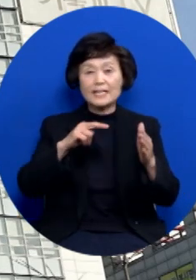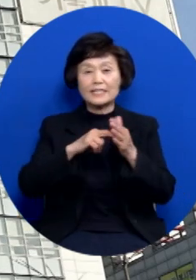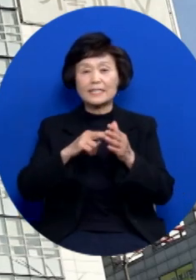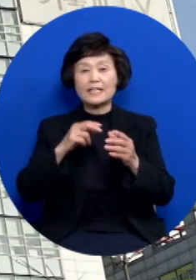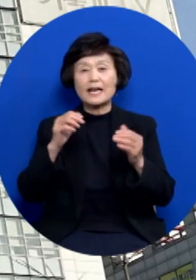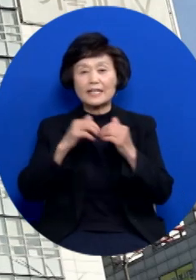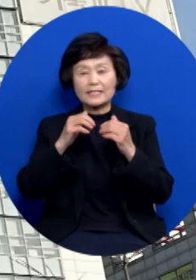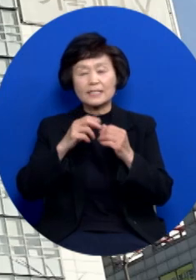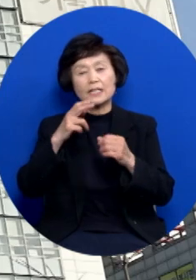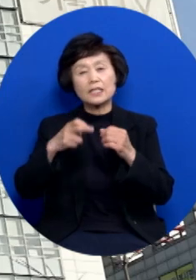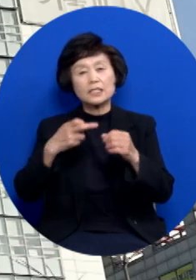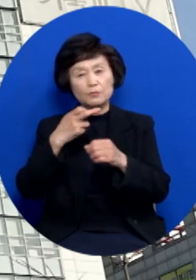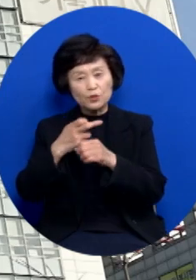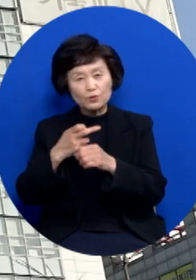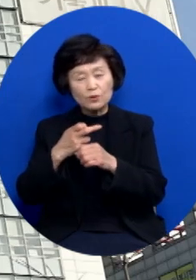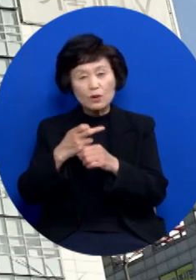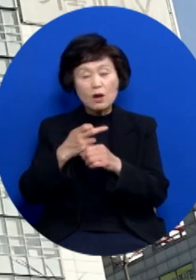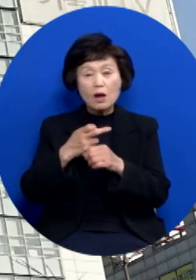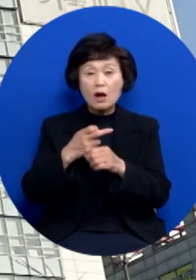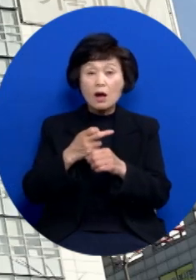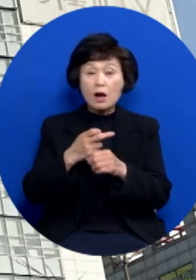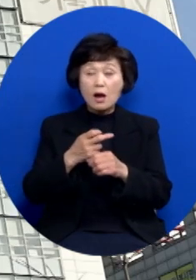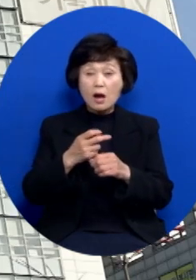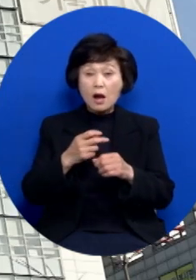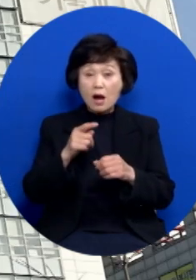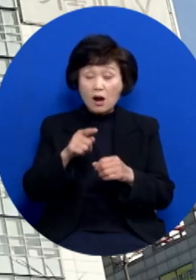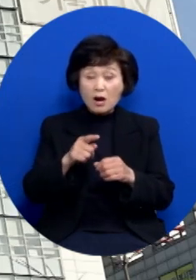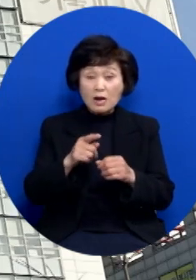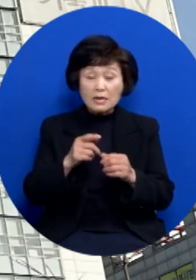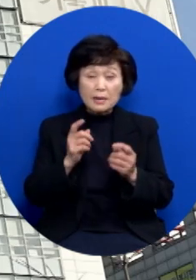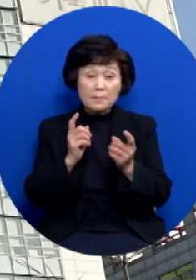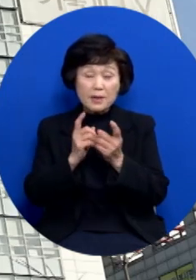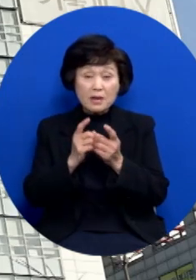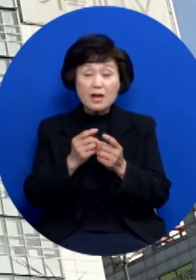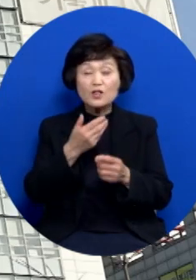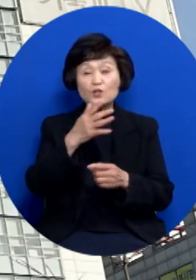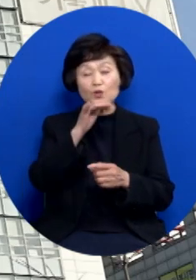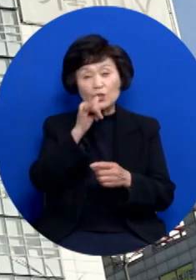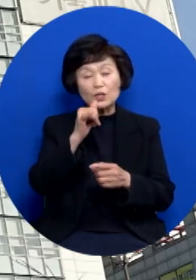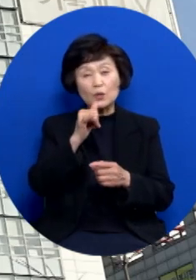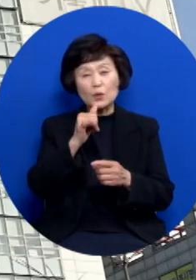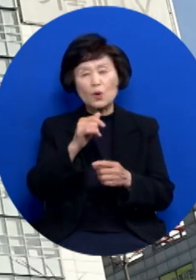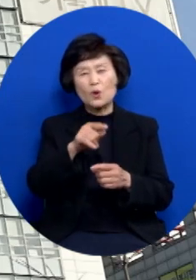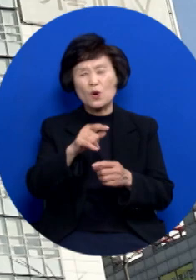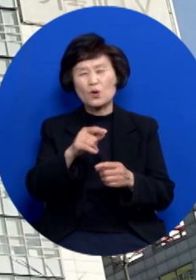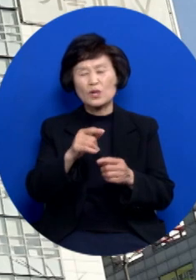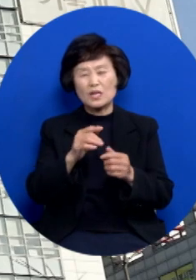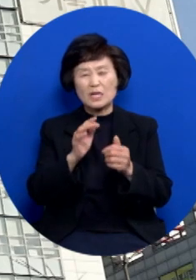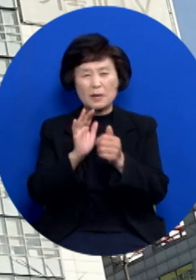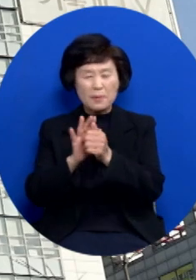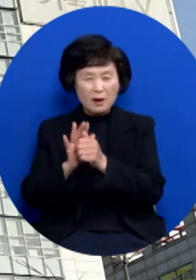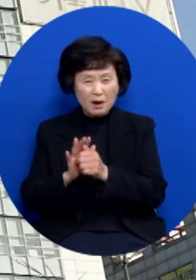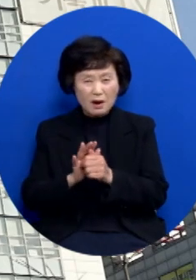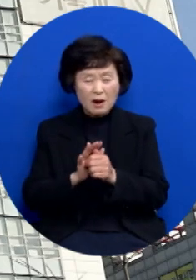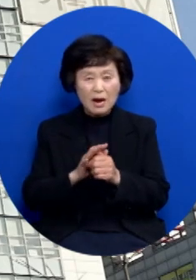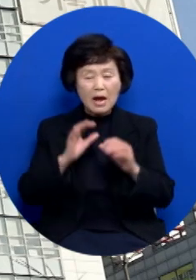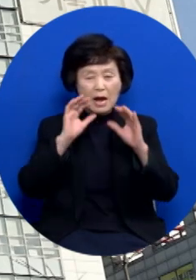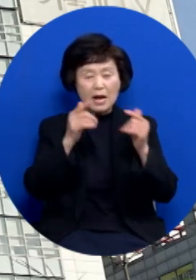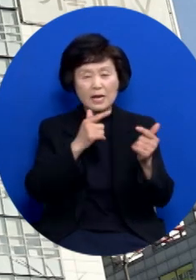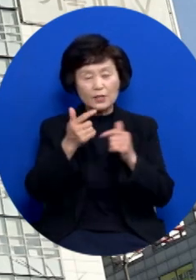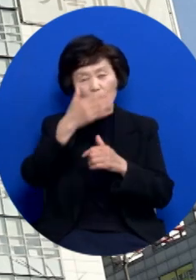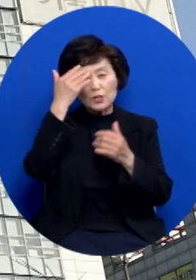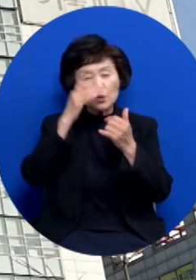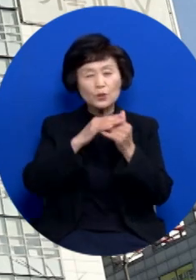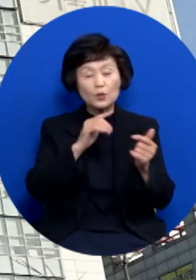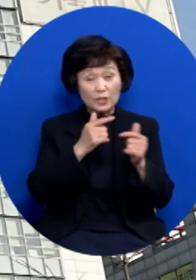촉구했습니다. 대지진으로 급증한 필요에 대응할 수 있도록 인도적 지원 확대를 촉구한다며 특히 시리아 어린이와